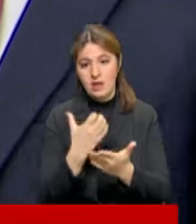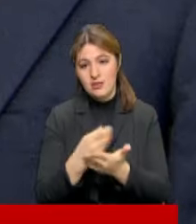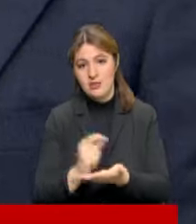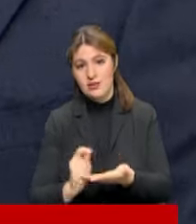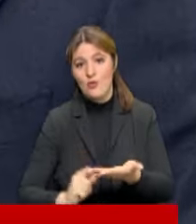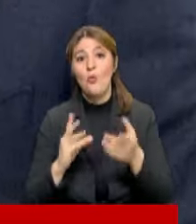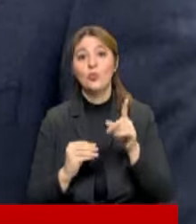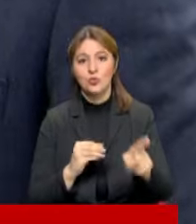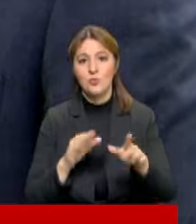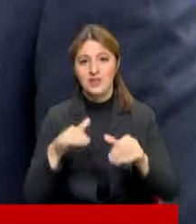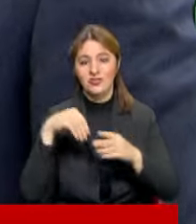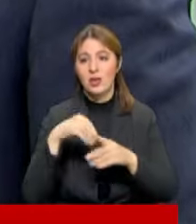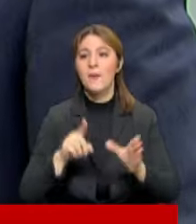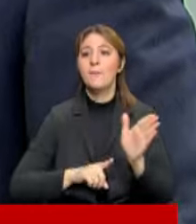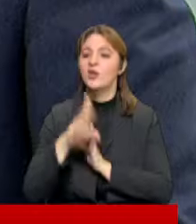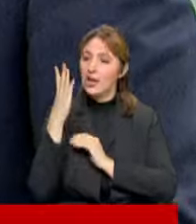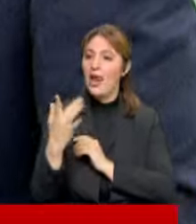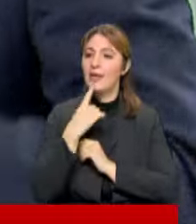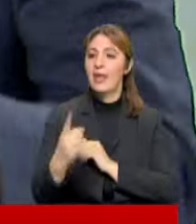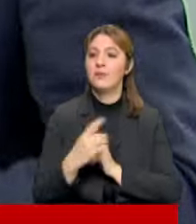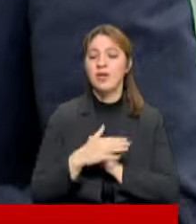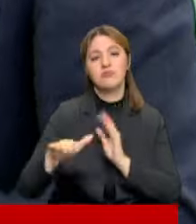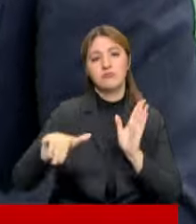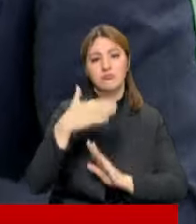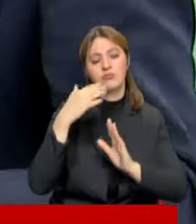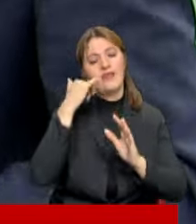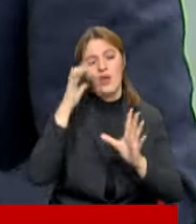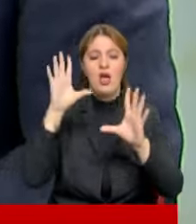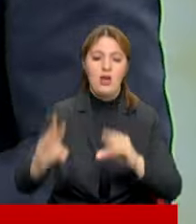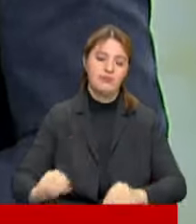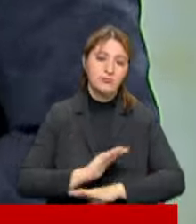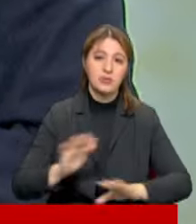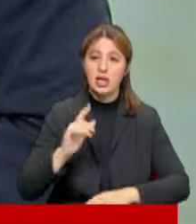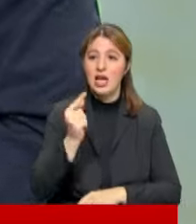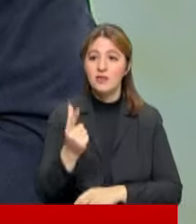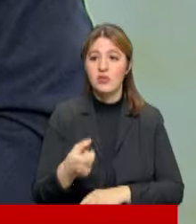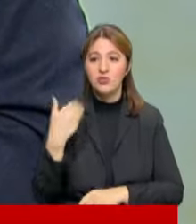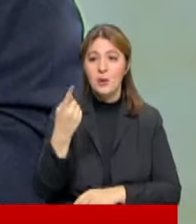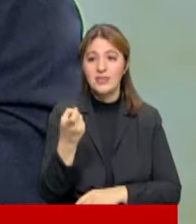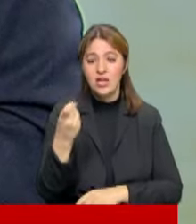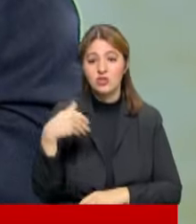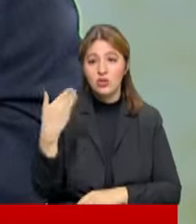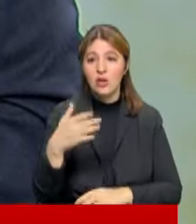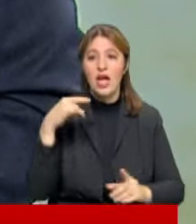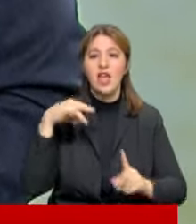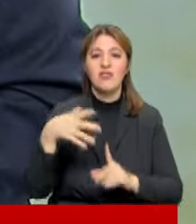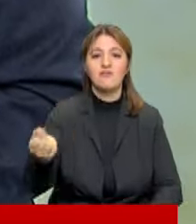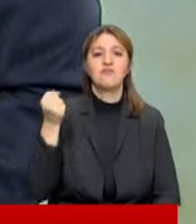anlatıyorum başarılar dilerim der ayrılır telefondan başkomutan yarım saat geçer bir saat geçer Hedef ele geçirilemez